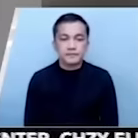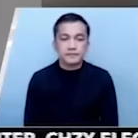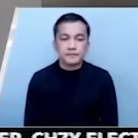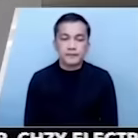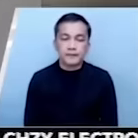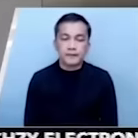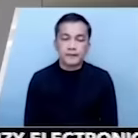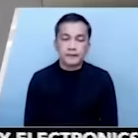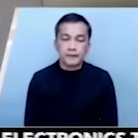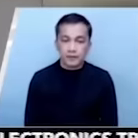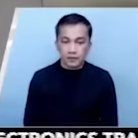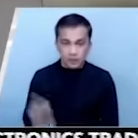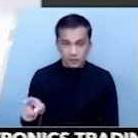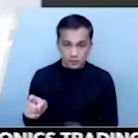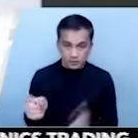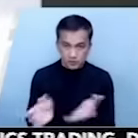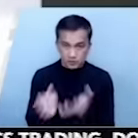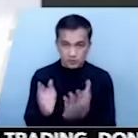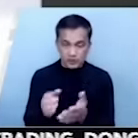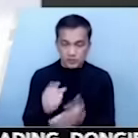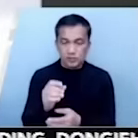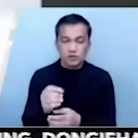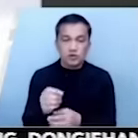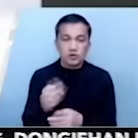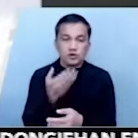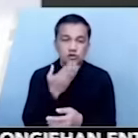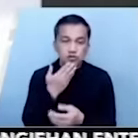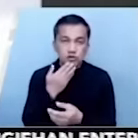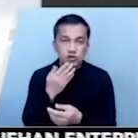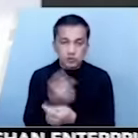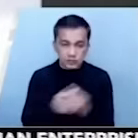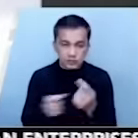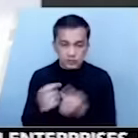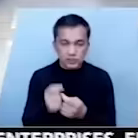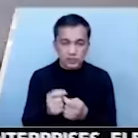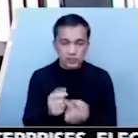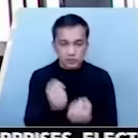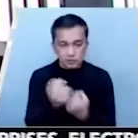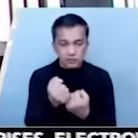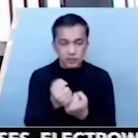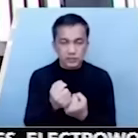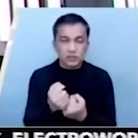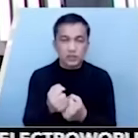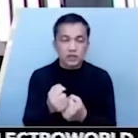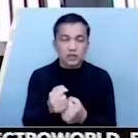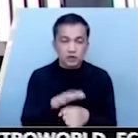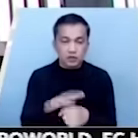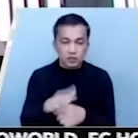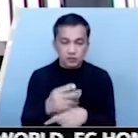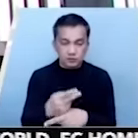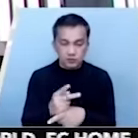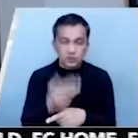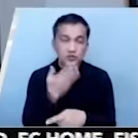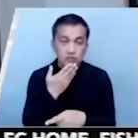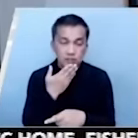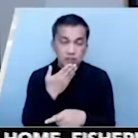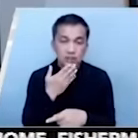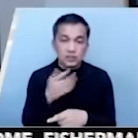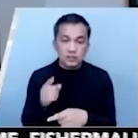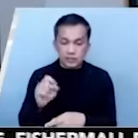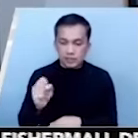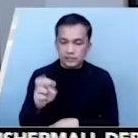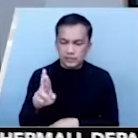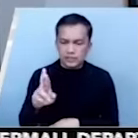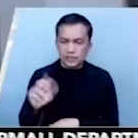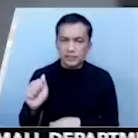Para mahikayat ang mga sugar trader na suportahan ang mga local producer ng asukal sa bansa, may naisip na paraan ng Sugar Regulatory